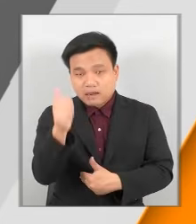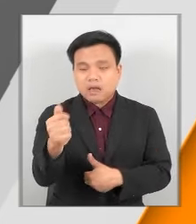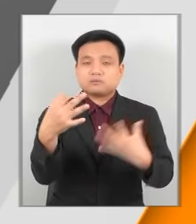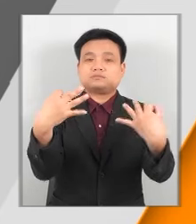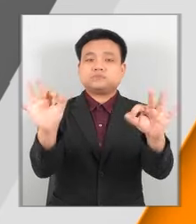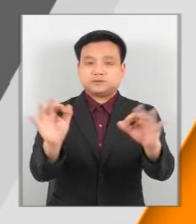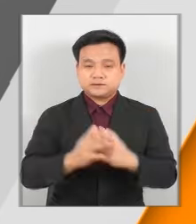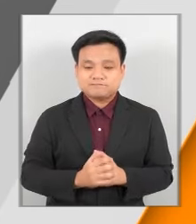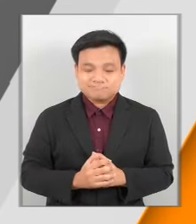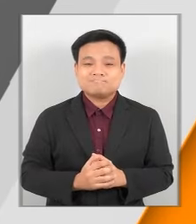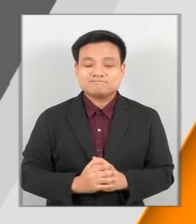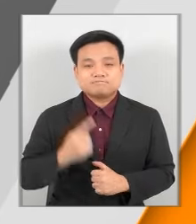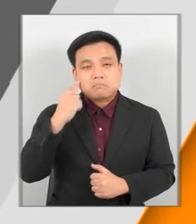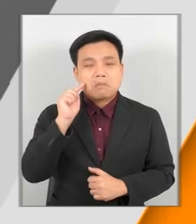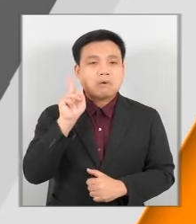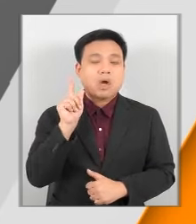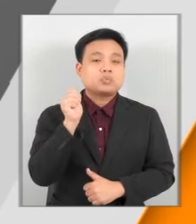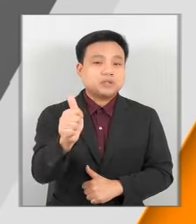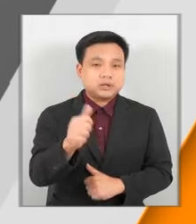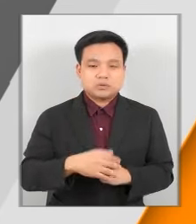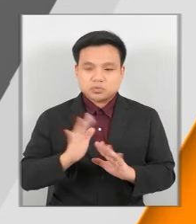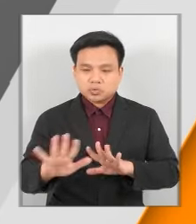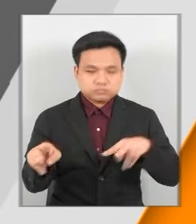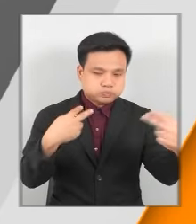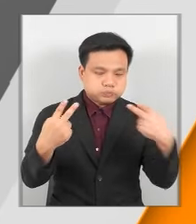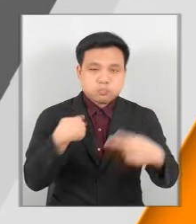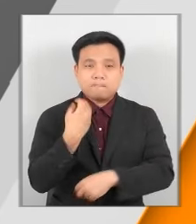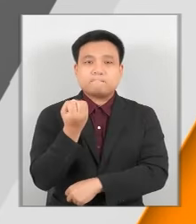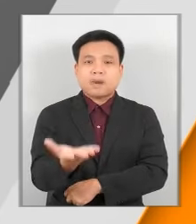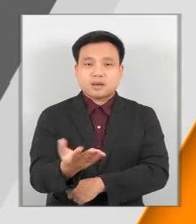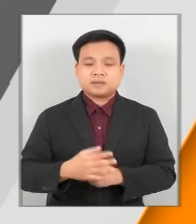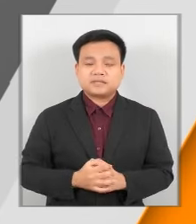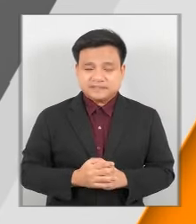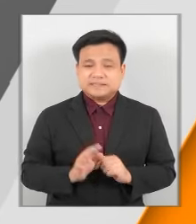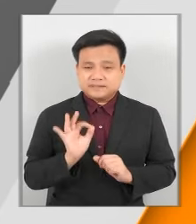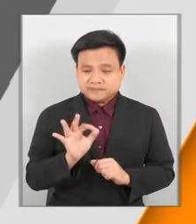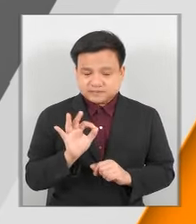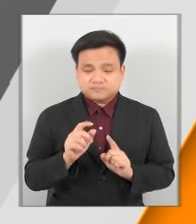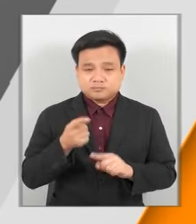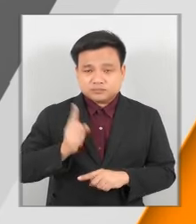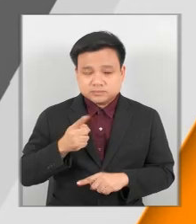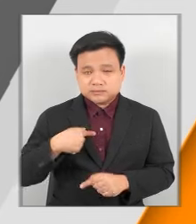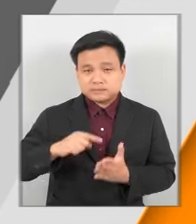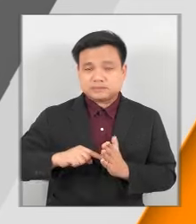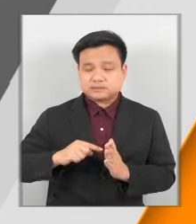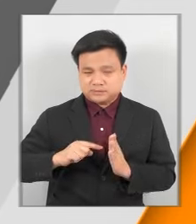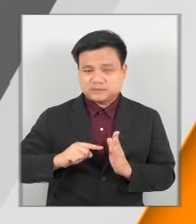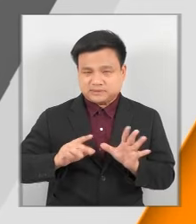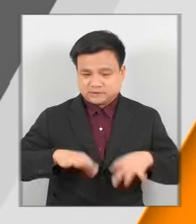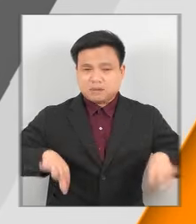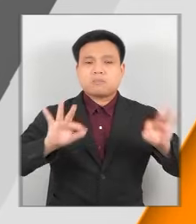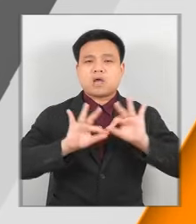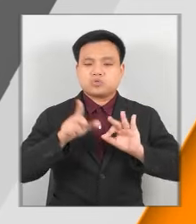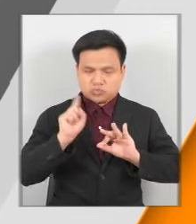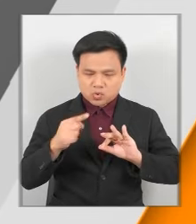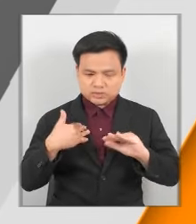ดีซึ่งเราก็คาดไม่ถึงแต่จริงๆแล้วความสำคัญของเราอยู่ที่ว่าเราจะดูแลลูลู้กลูกทุกคน